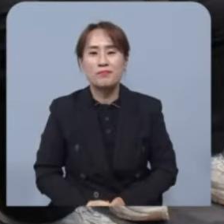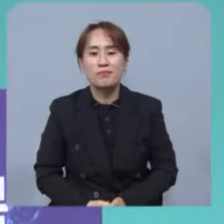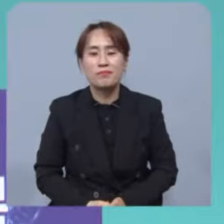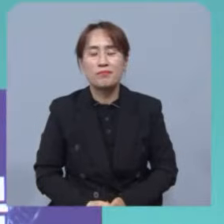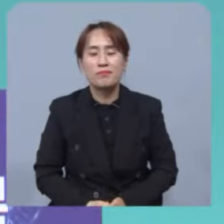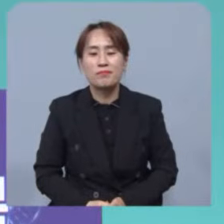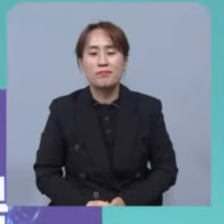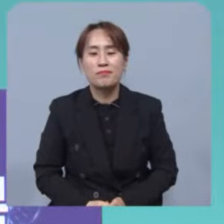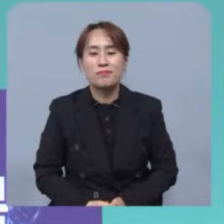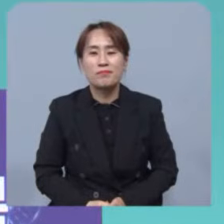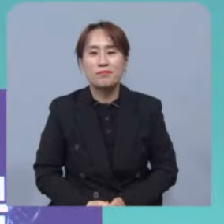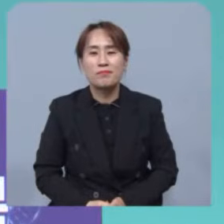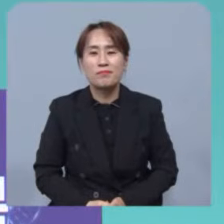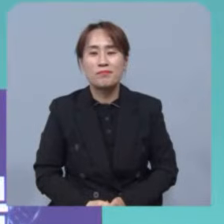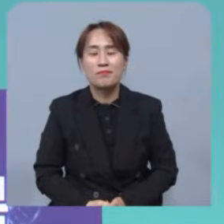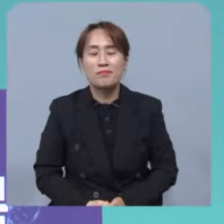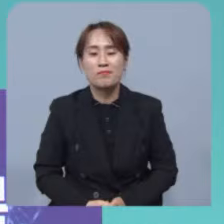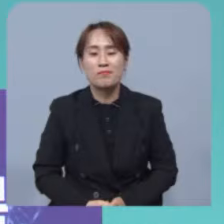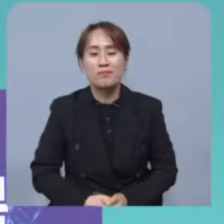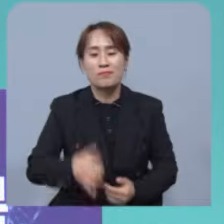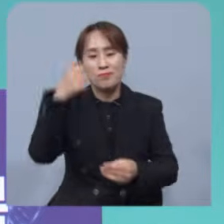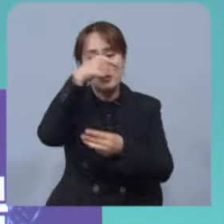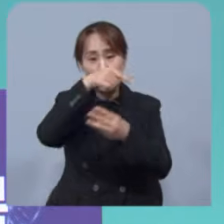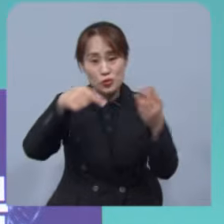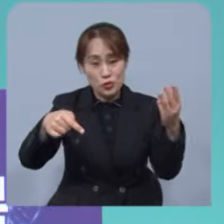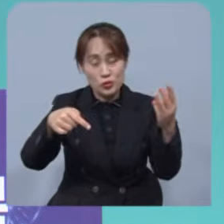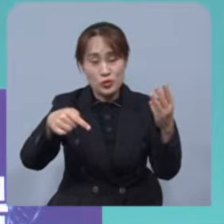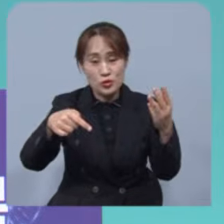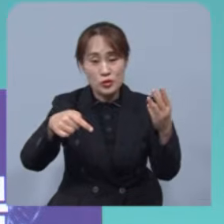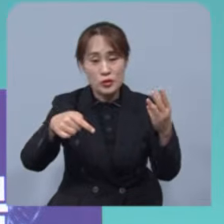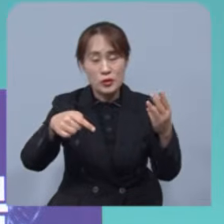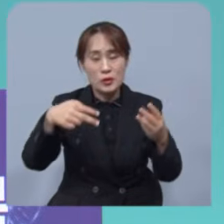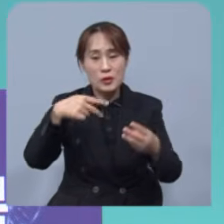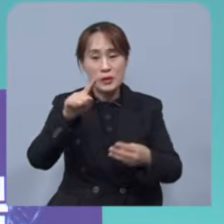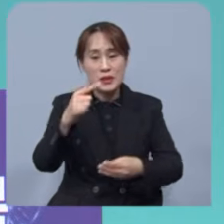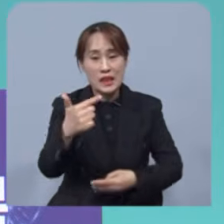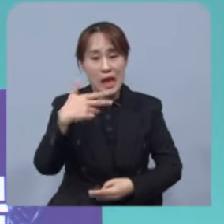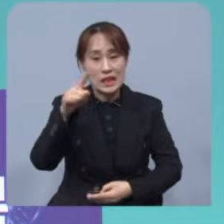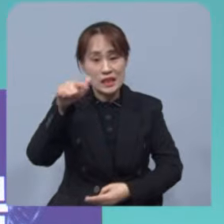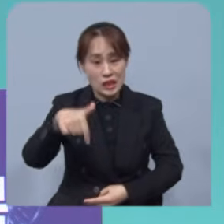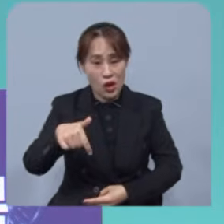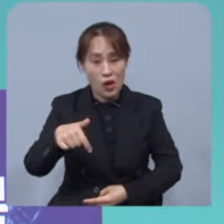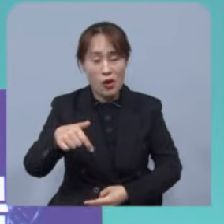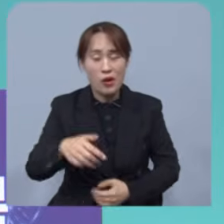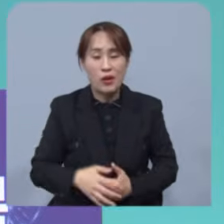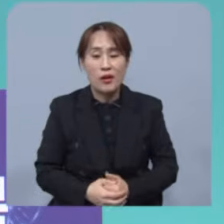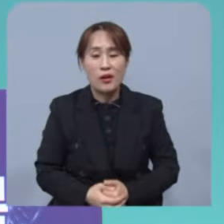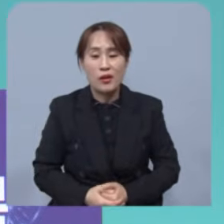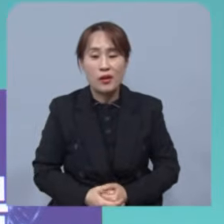여기가 이제 충주 산청면